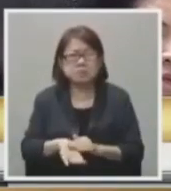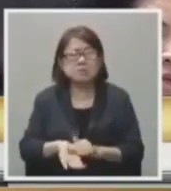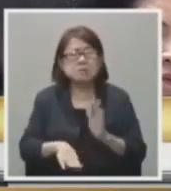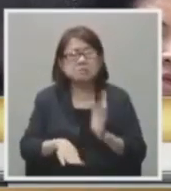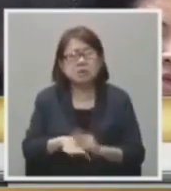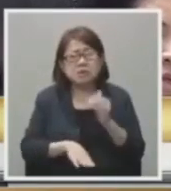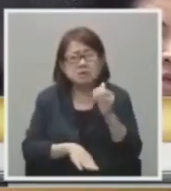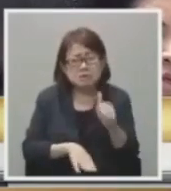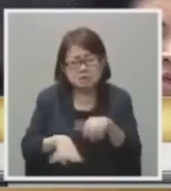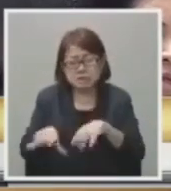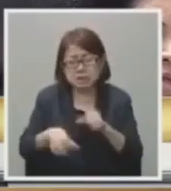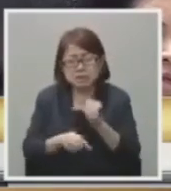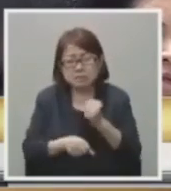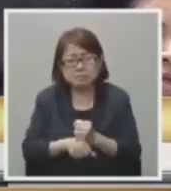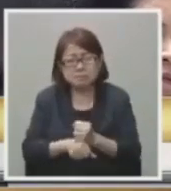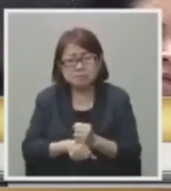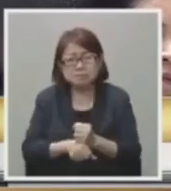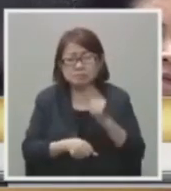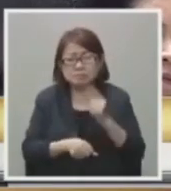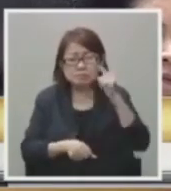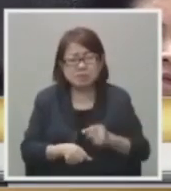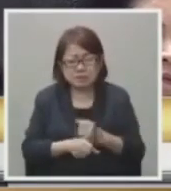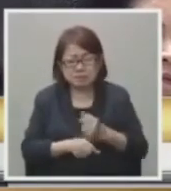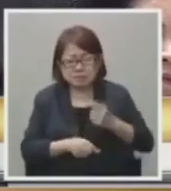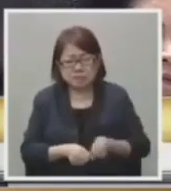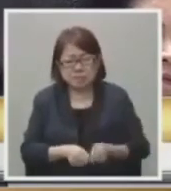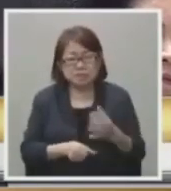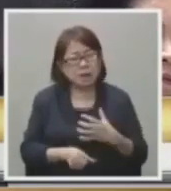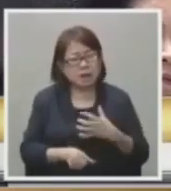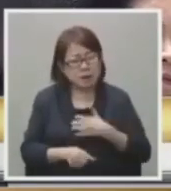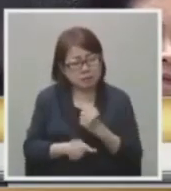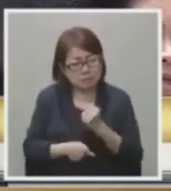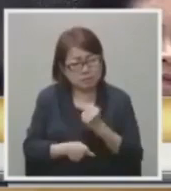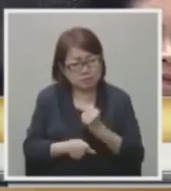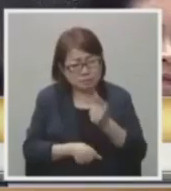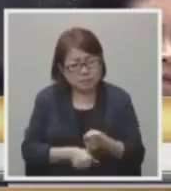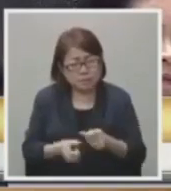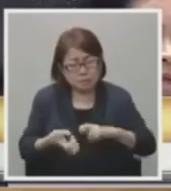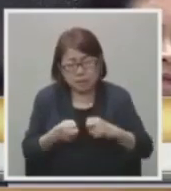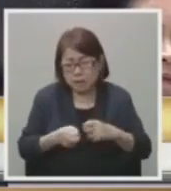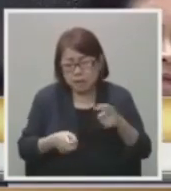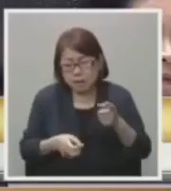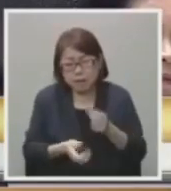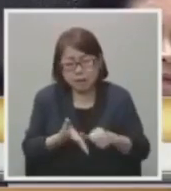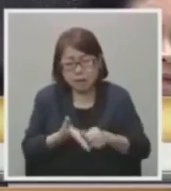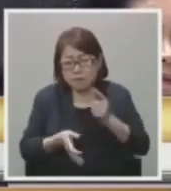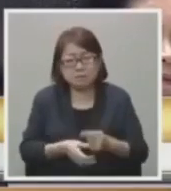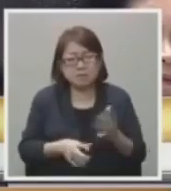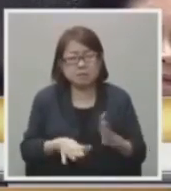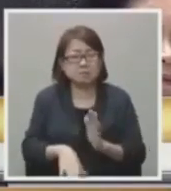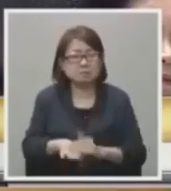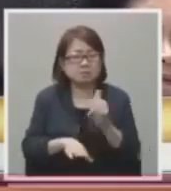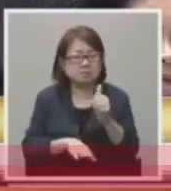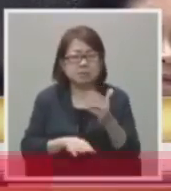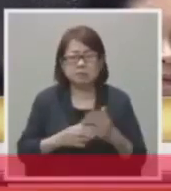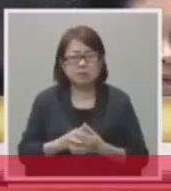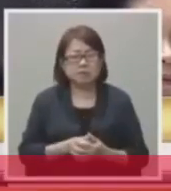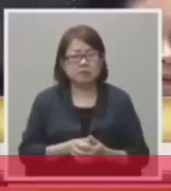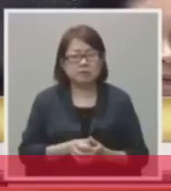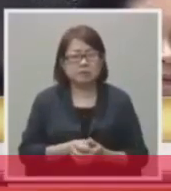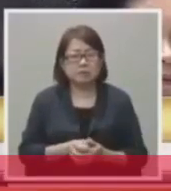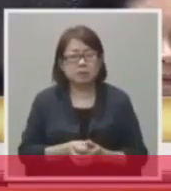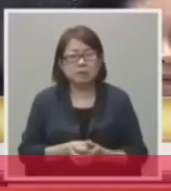ใจที่จะทำงานและแก้ปัญหาเรื่องนี้ท่านขาดทักษะท่านขาดความ